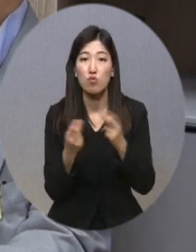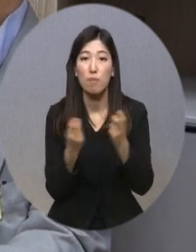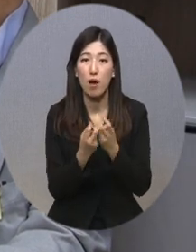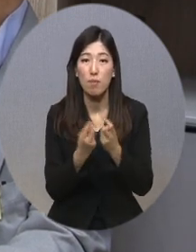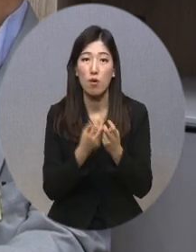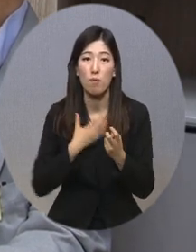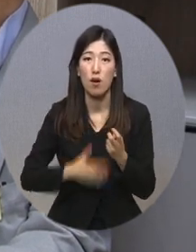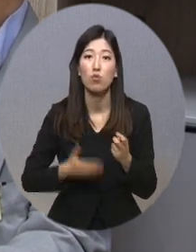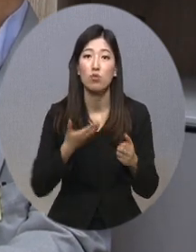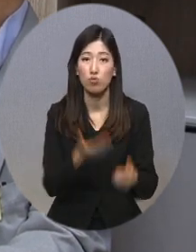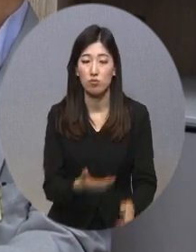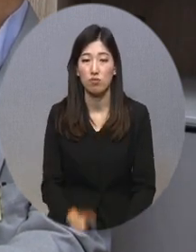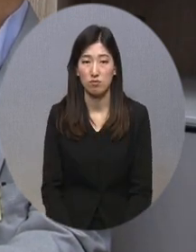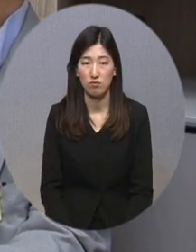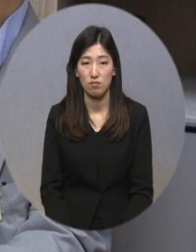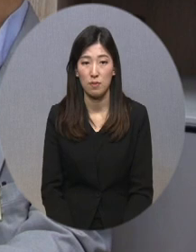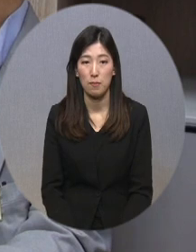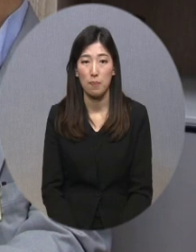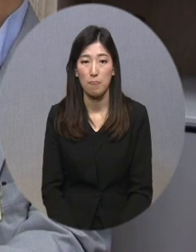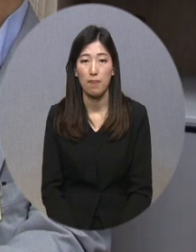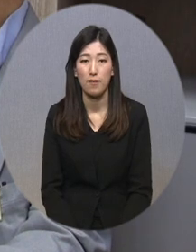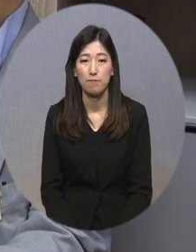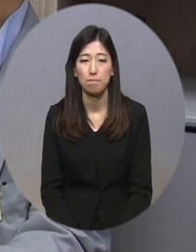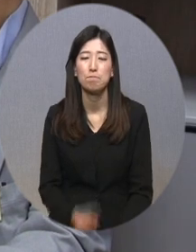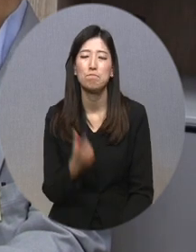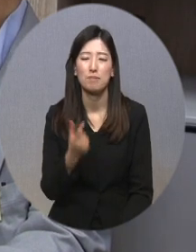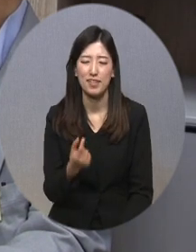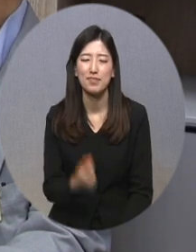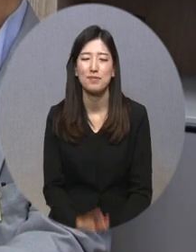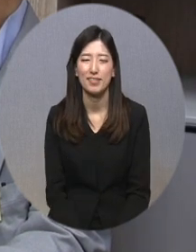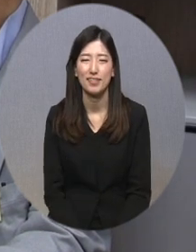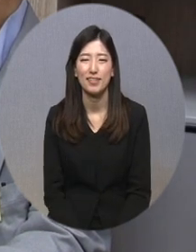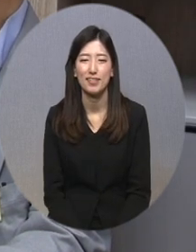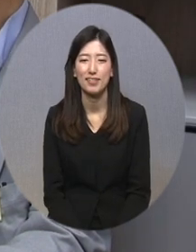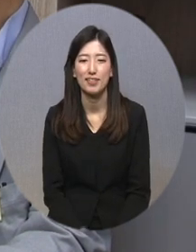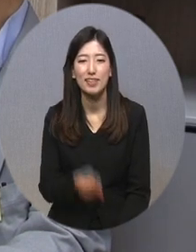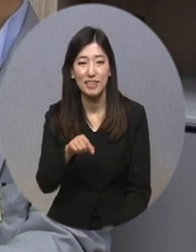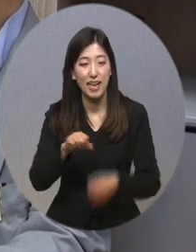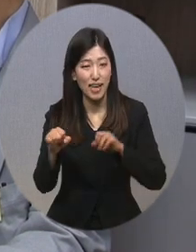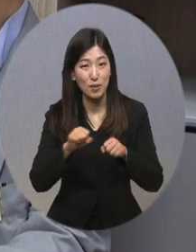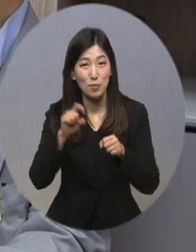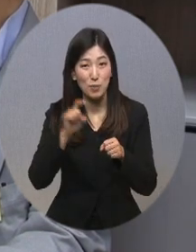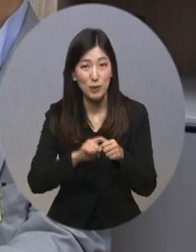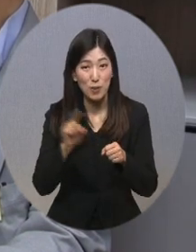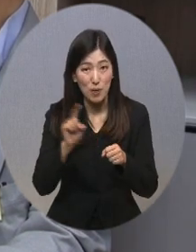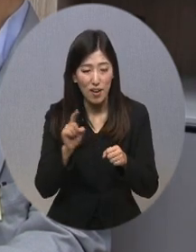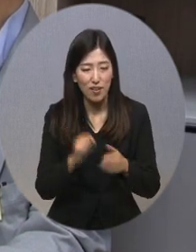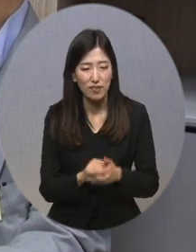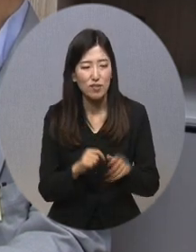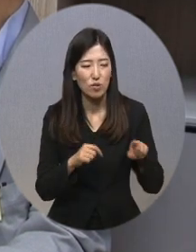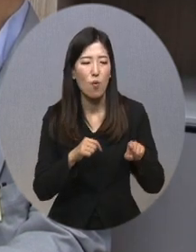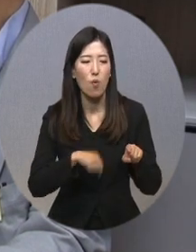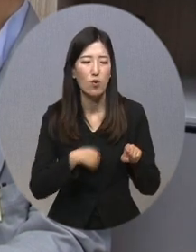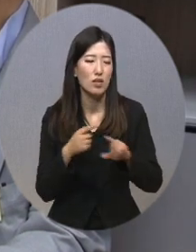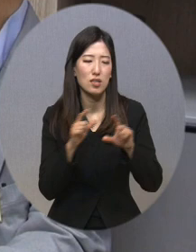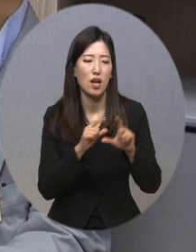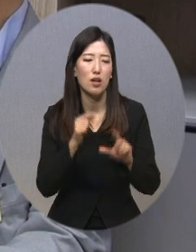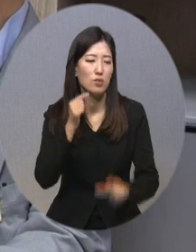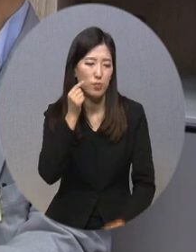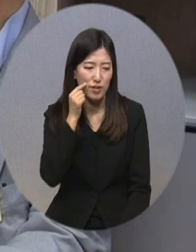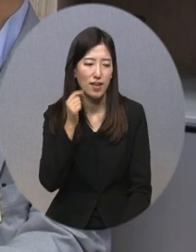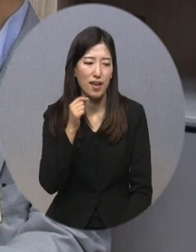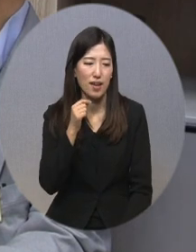행위의 그 궁극적인 건 공동체라는 거를 알려주고 있는 거거든요. 예. 혼자 살 수 없고 혼자만 행복할 수